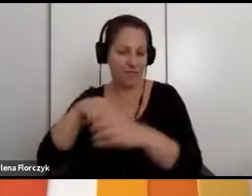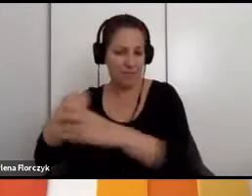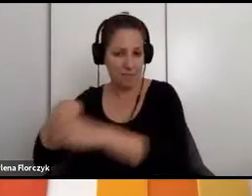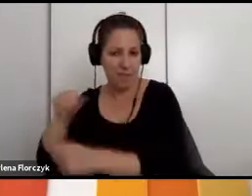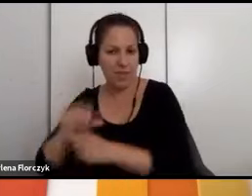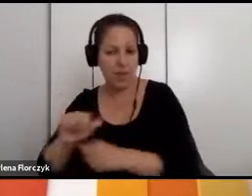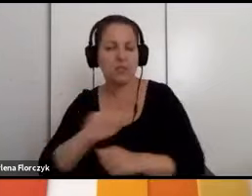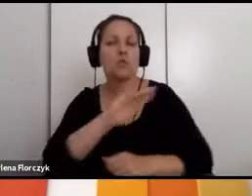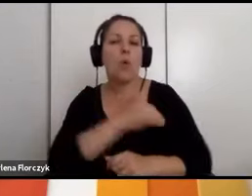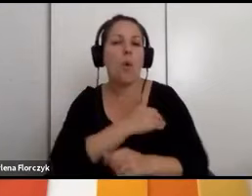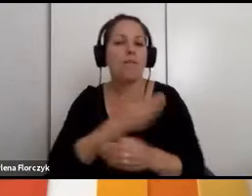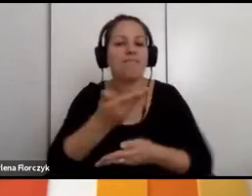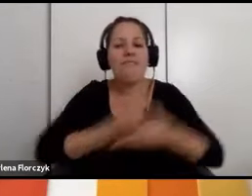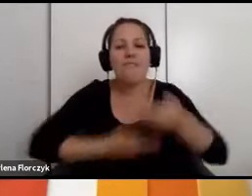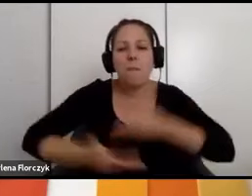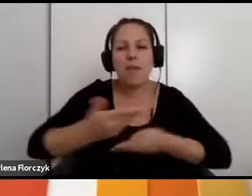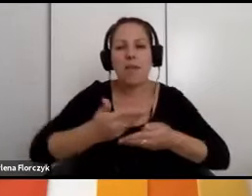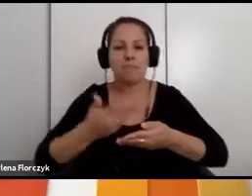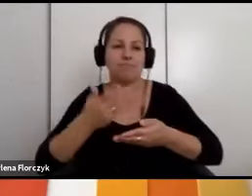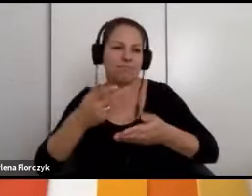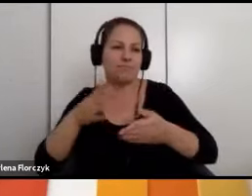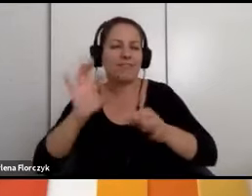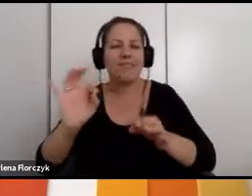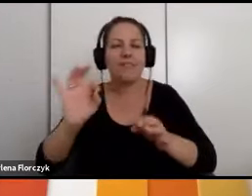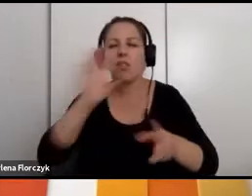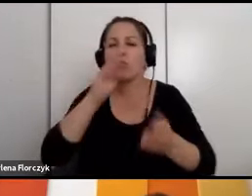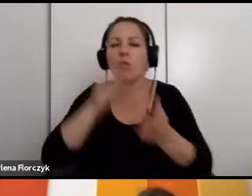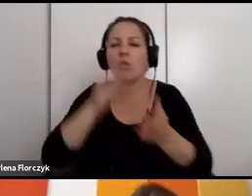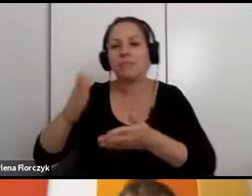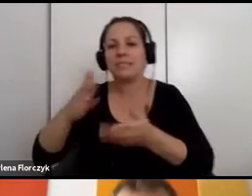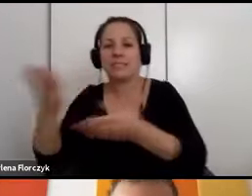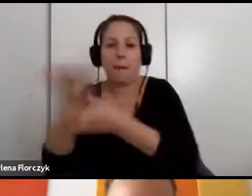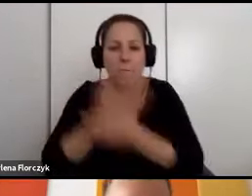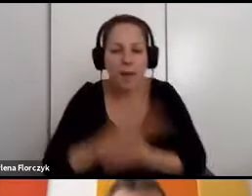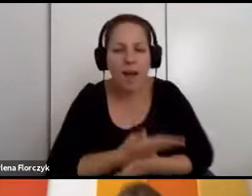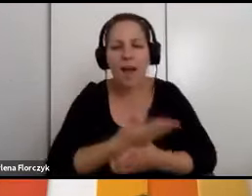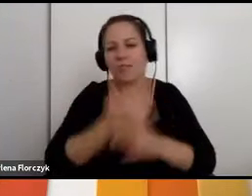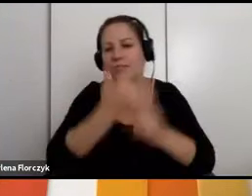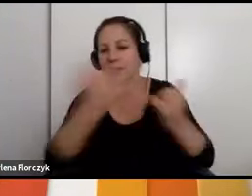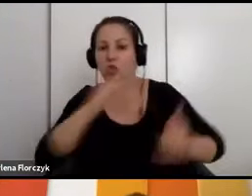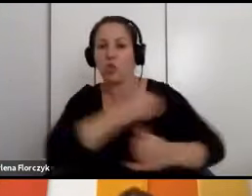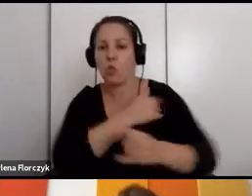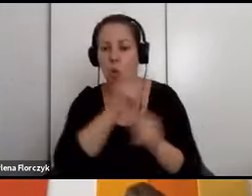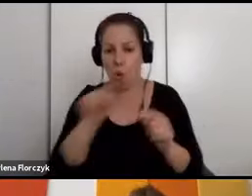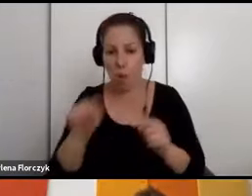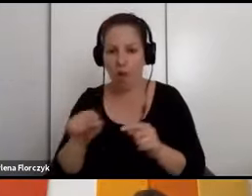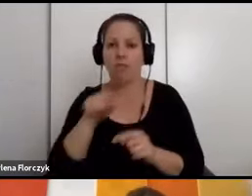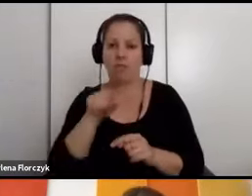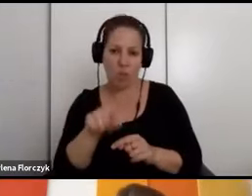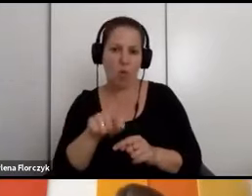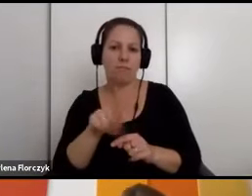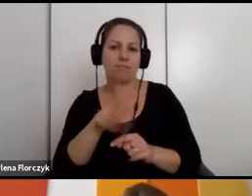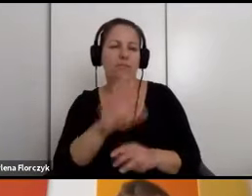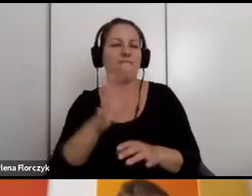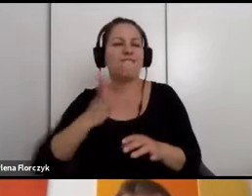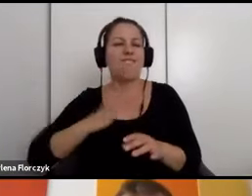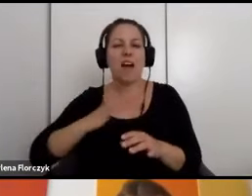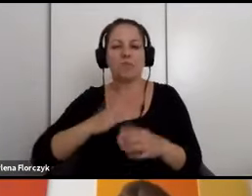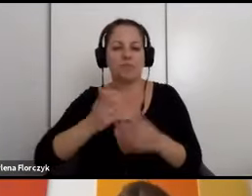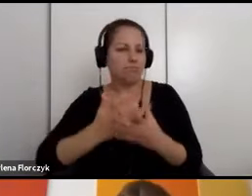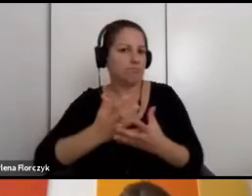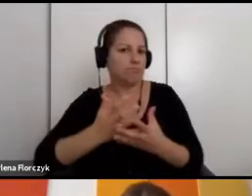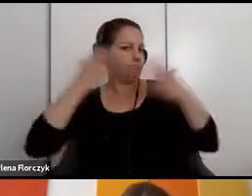szkoły wymieniają się jakoś zasobami swoimi, to znaczy zapraszają inne szkoły i to ma wartość bardzo dużą,